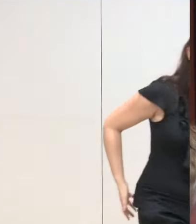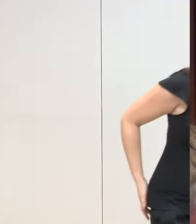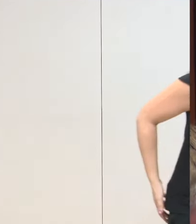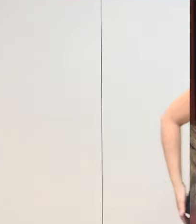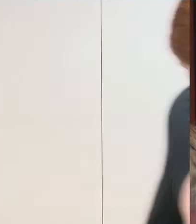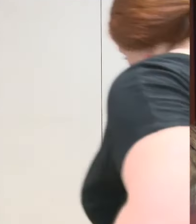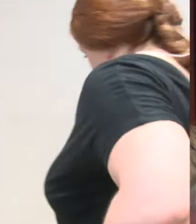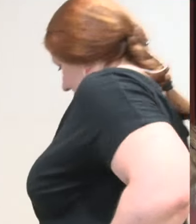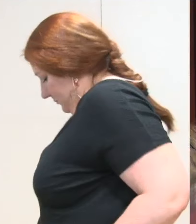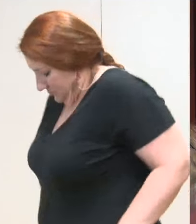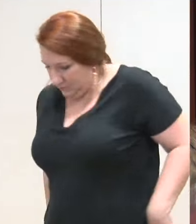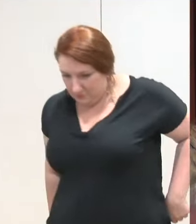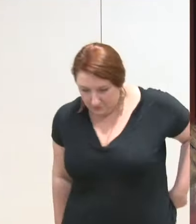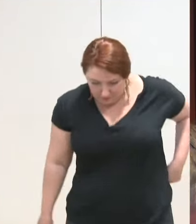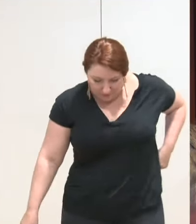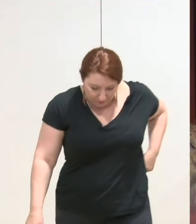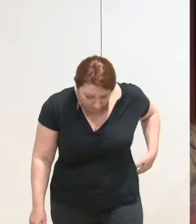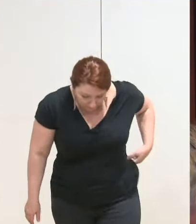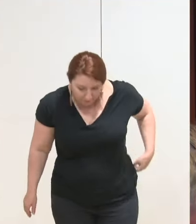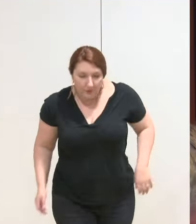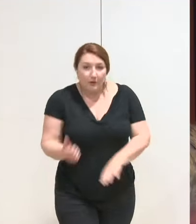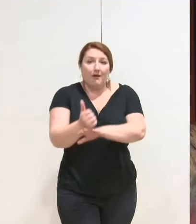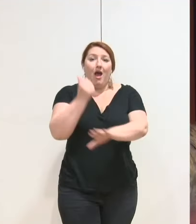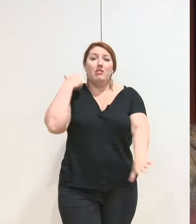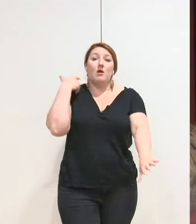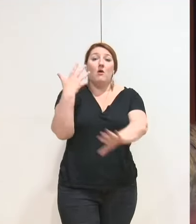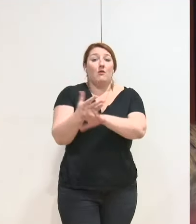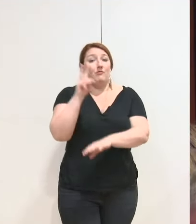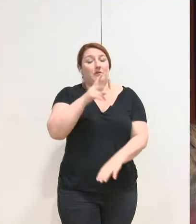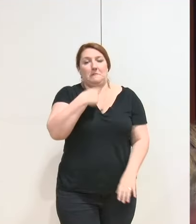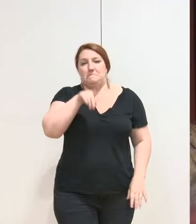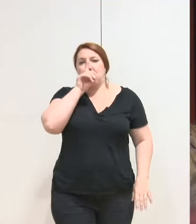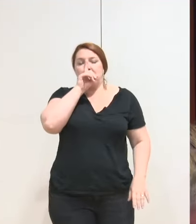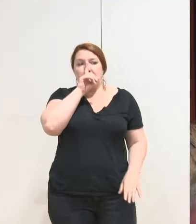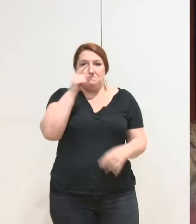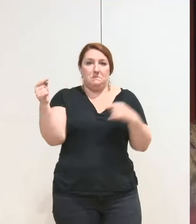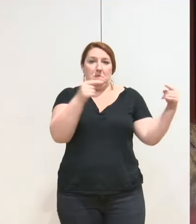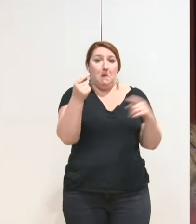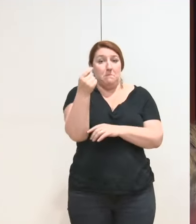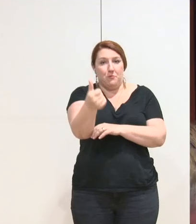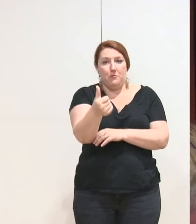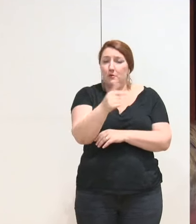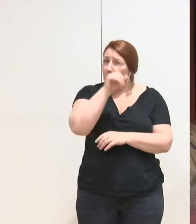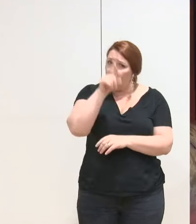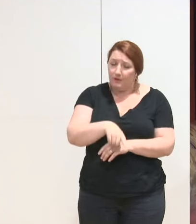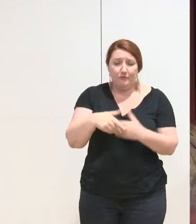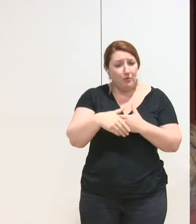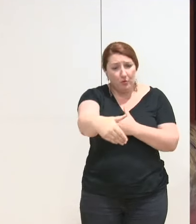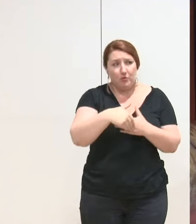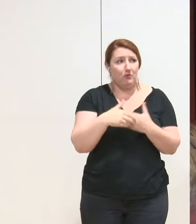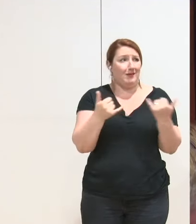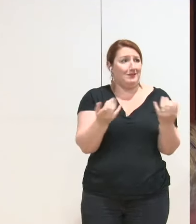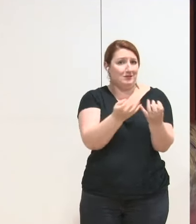ne nous sommes pas beaucoup exprimés sur ces sujets il faudra bien qu'un débat ait lieu en C enceintes nous y sommes